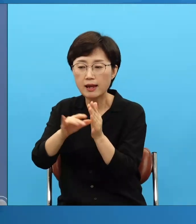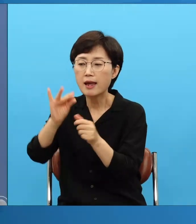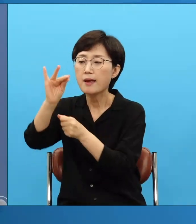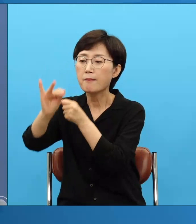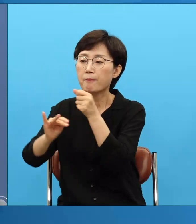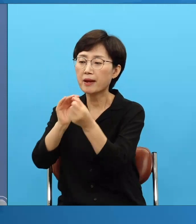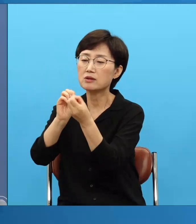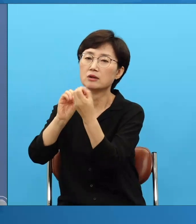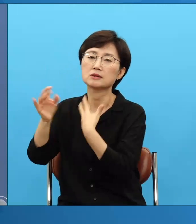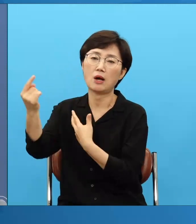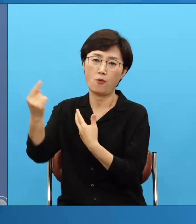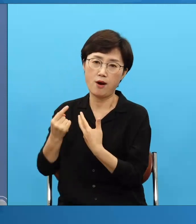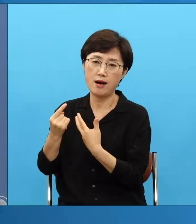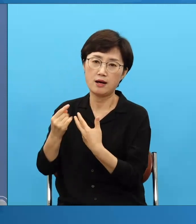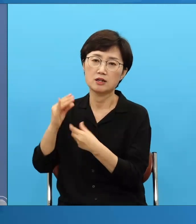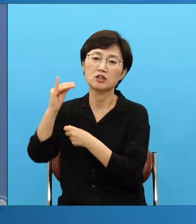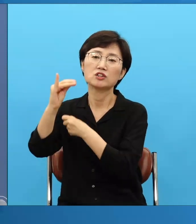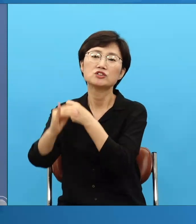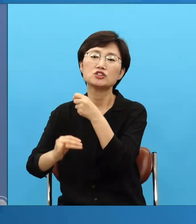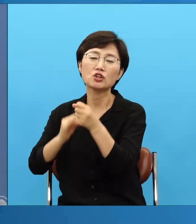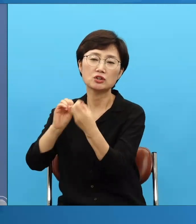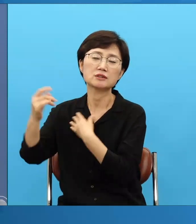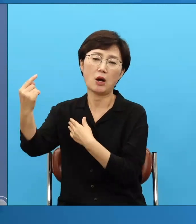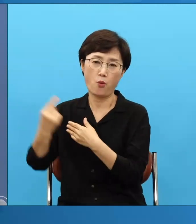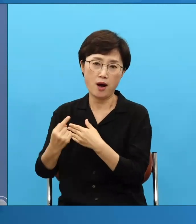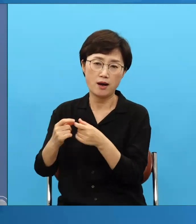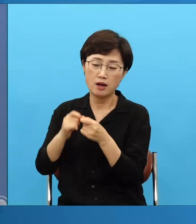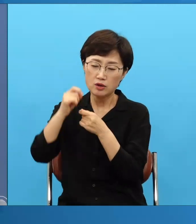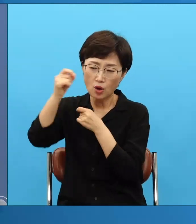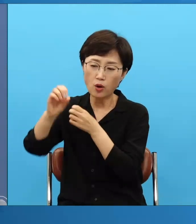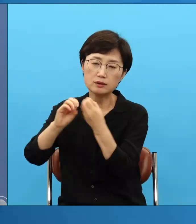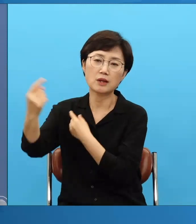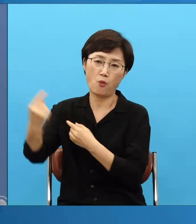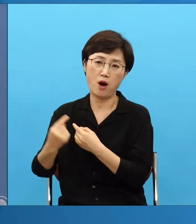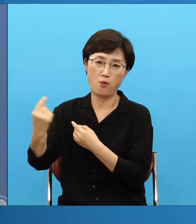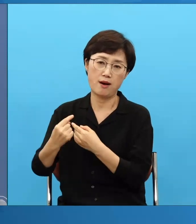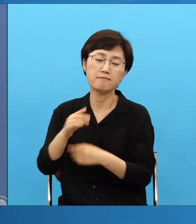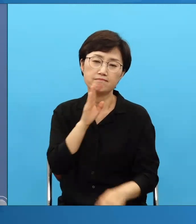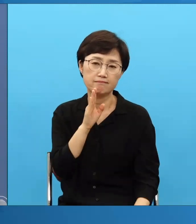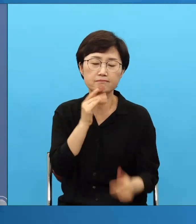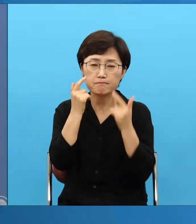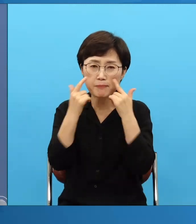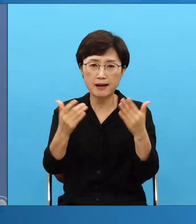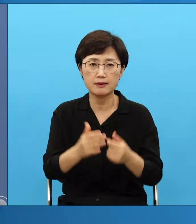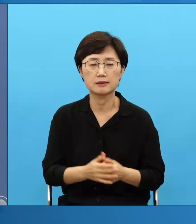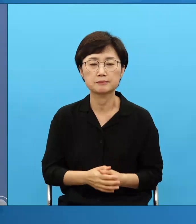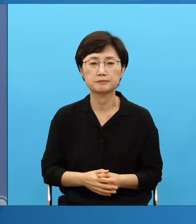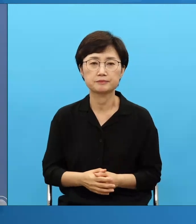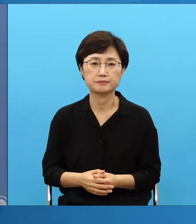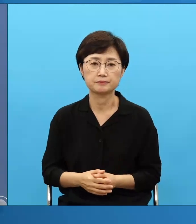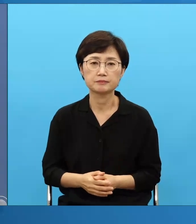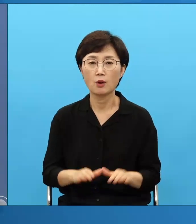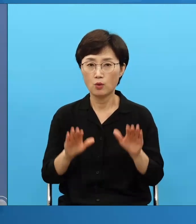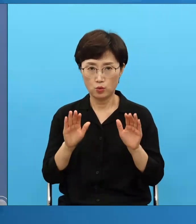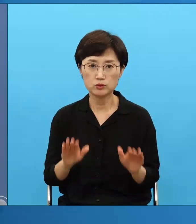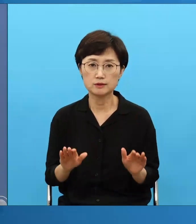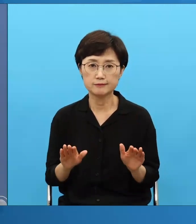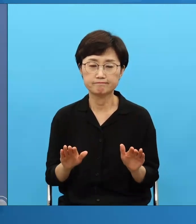나오고요 영원한 응답이 다 나왔어요. It was here that they saw the 100-year answer, 1,000 years answers, and all answers.